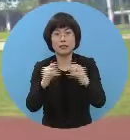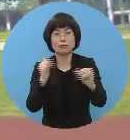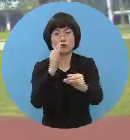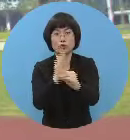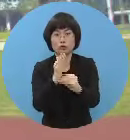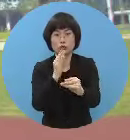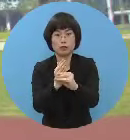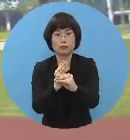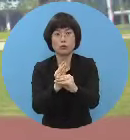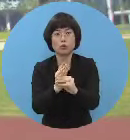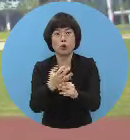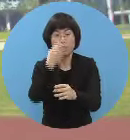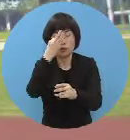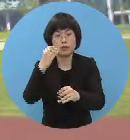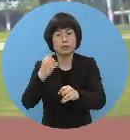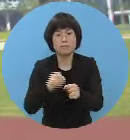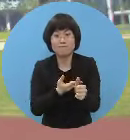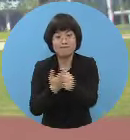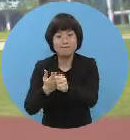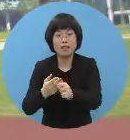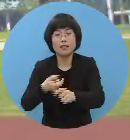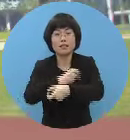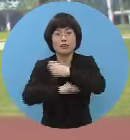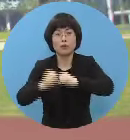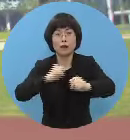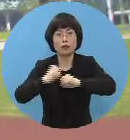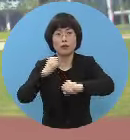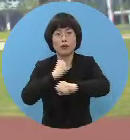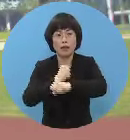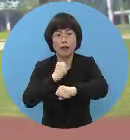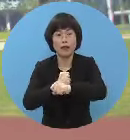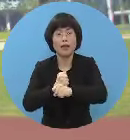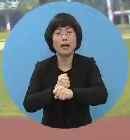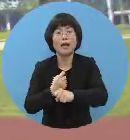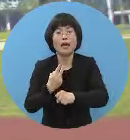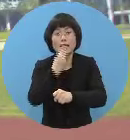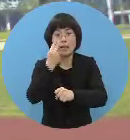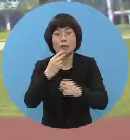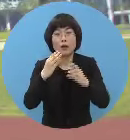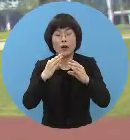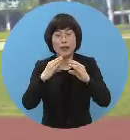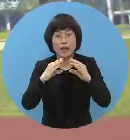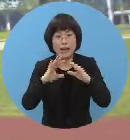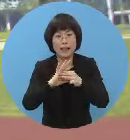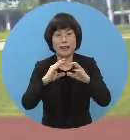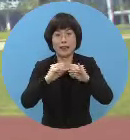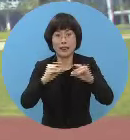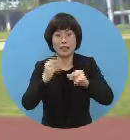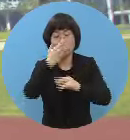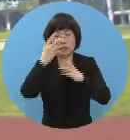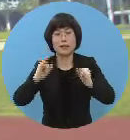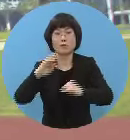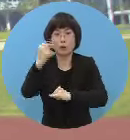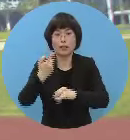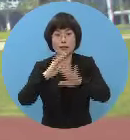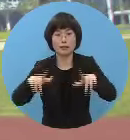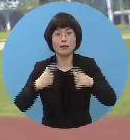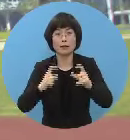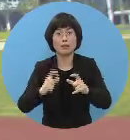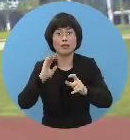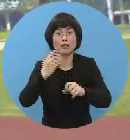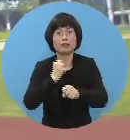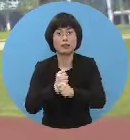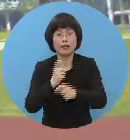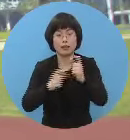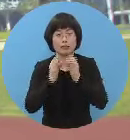기술 보급 사업을 적극 펼쳐나가 생명의 땅, 청년이 돌아오는 전남이 되도록 최선을